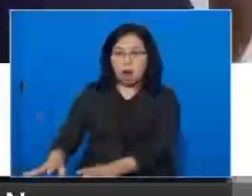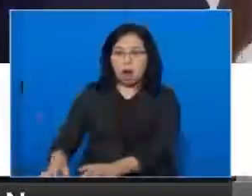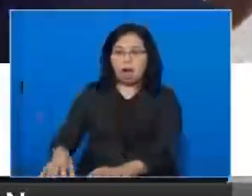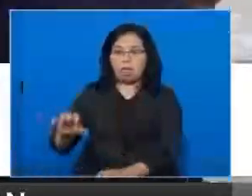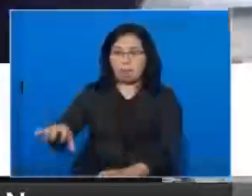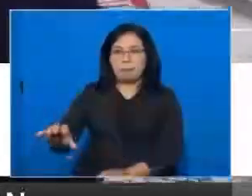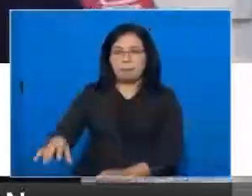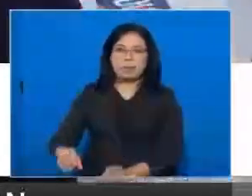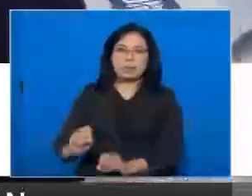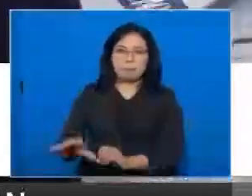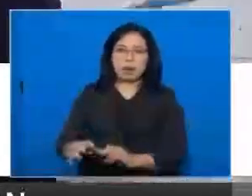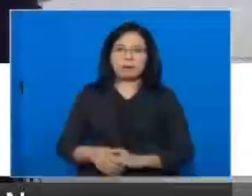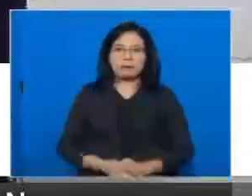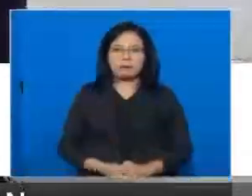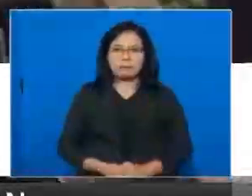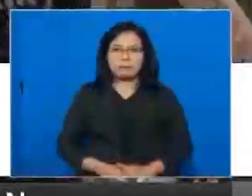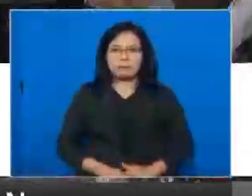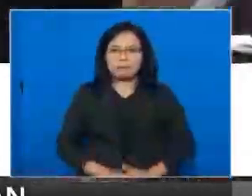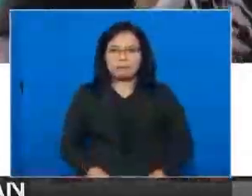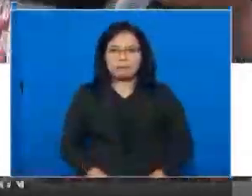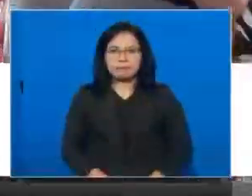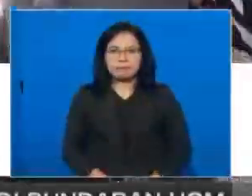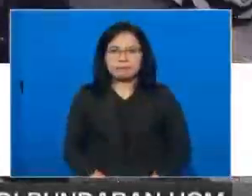Gadung tim deputan CNN